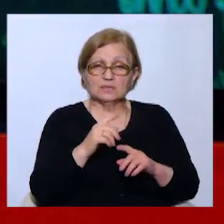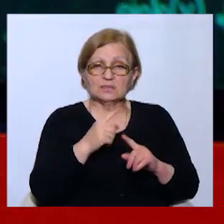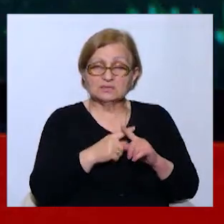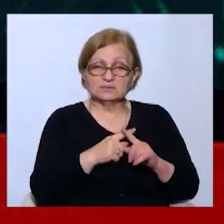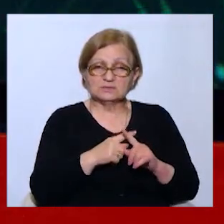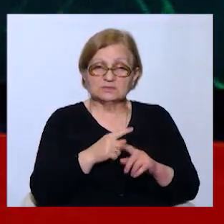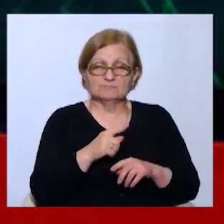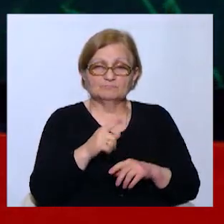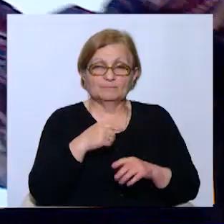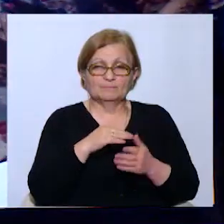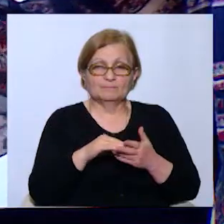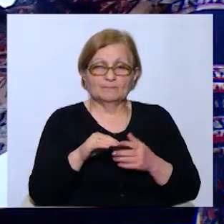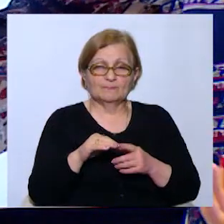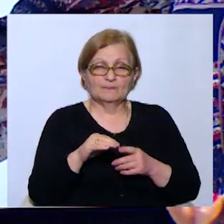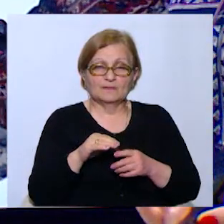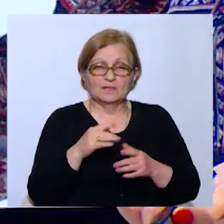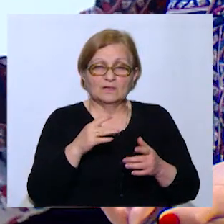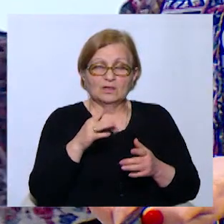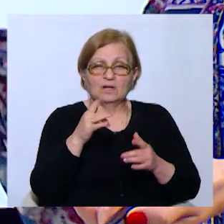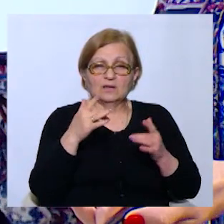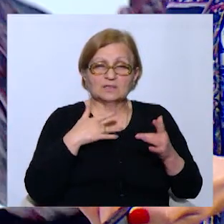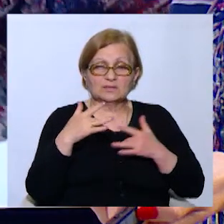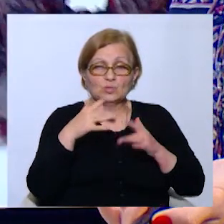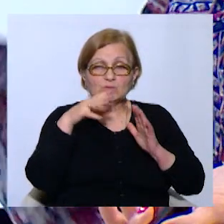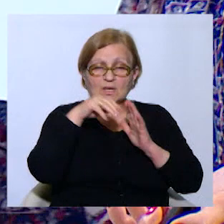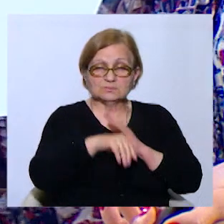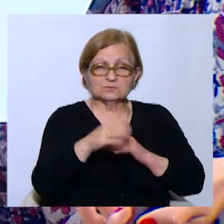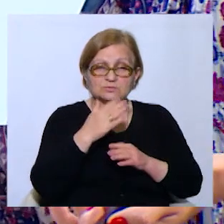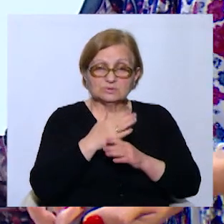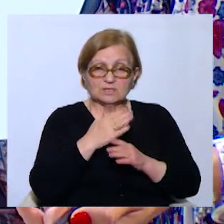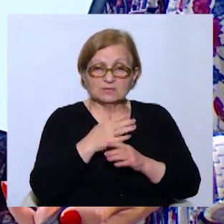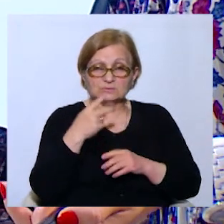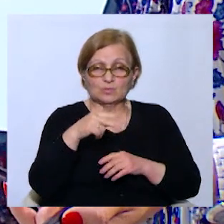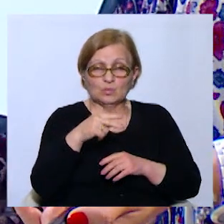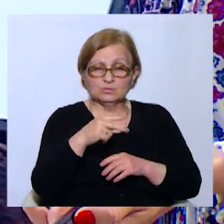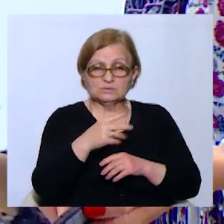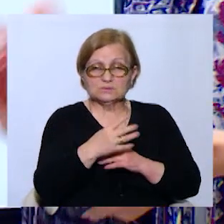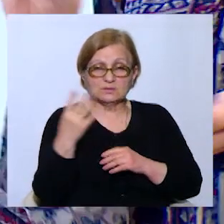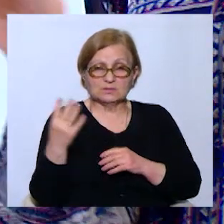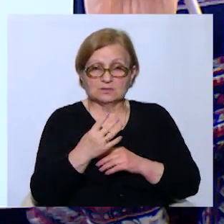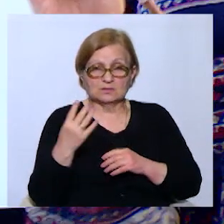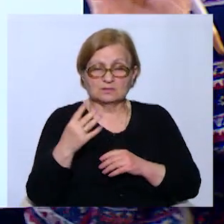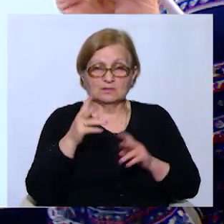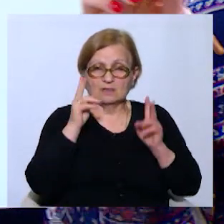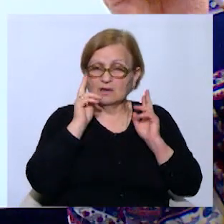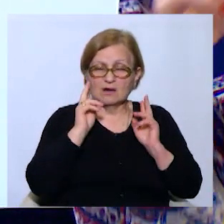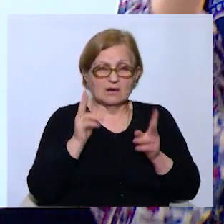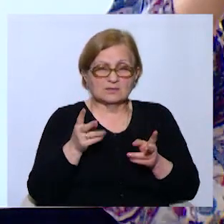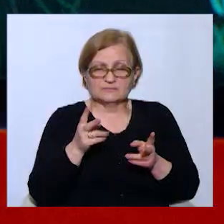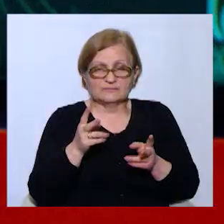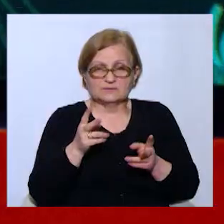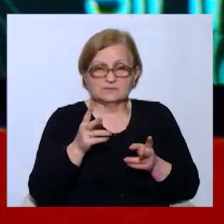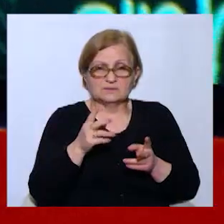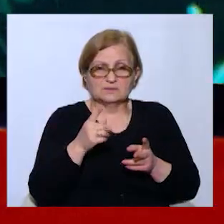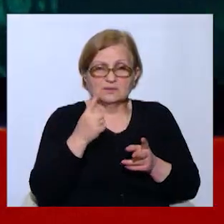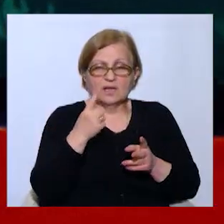x-ი და ვწერთ ესე. ანუ კინოთეატრში არის 20 რიგი. 20 რიგი. თითო რიგში არ ვიცი რამდენი რაოდენობა, მაგრამ ვიცი